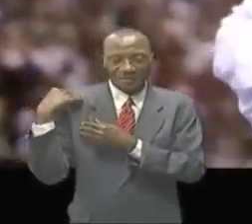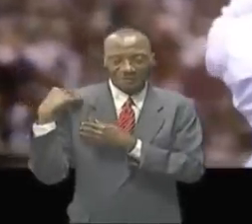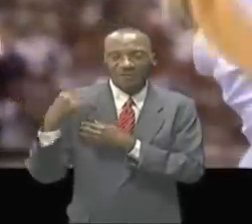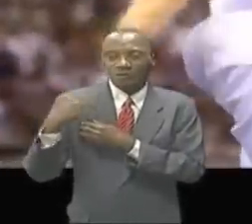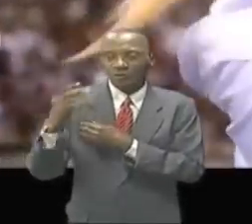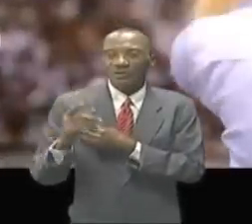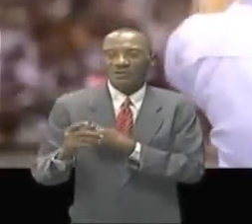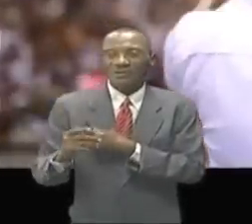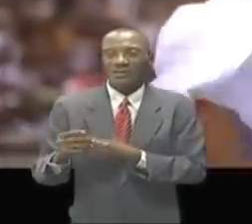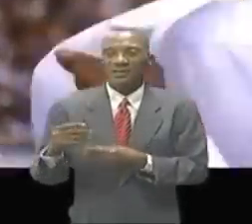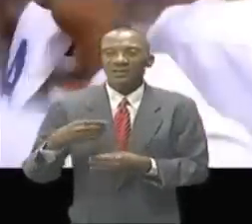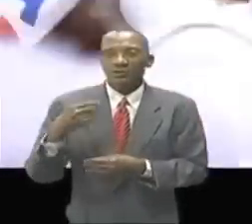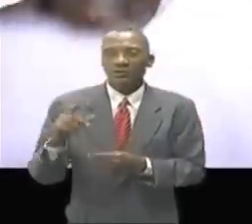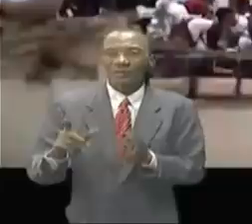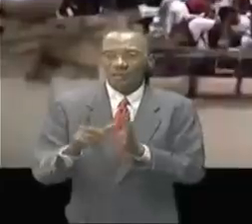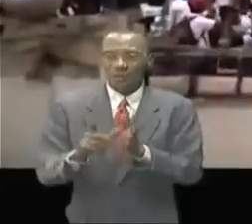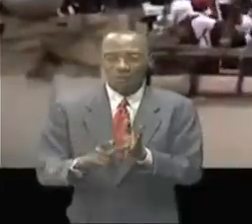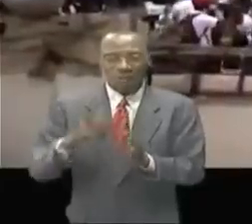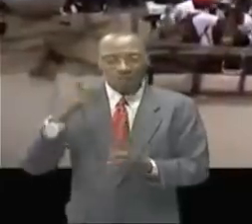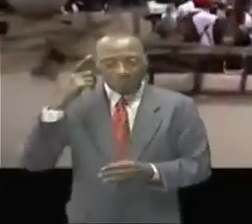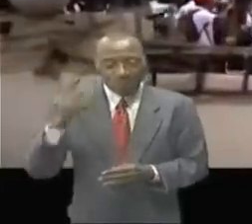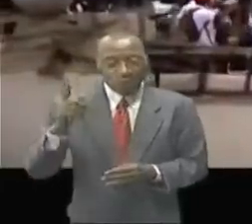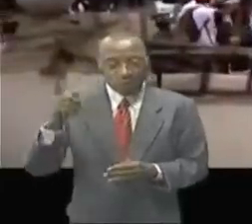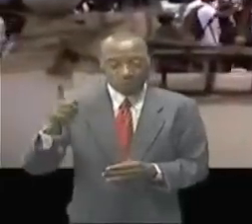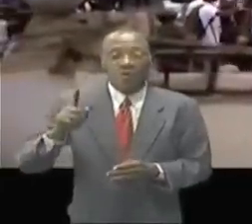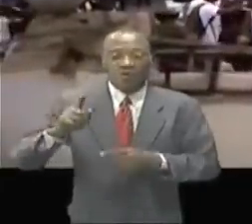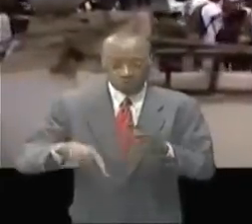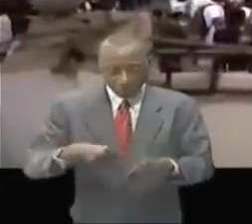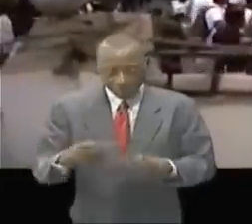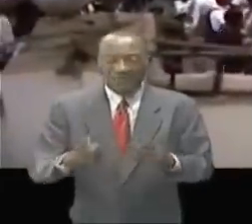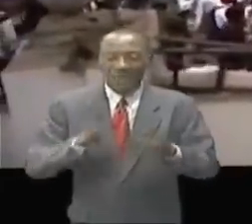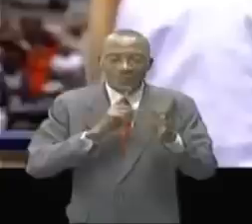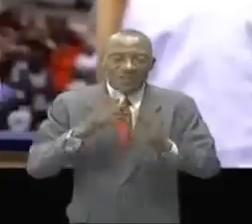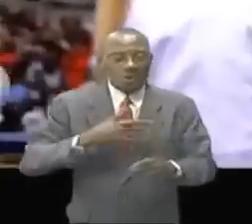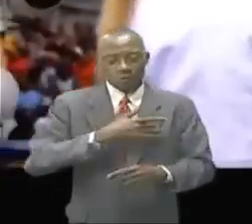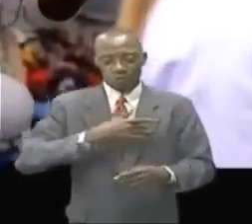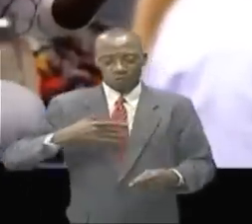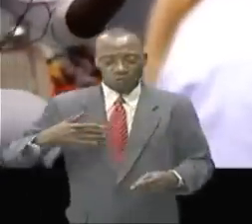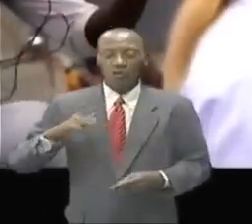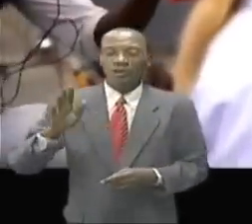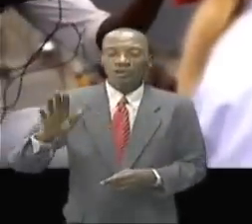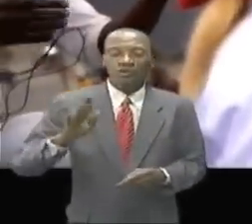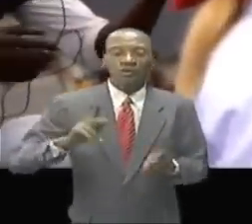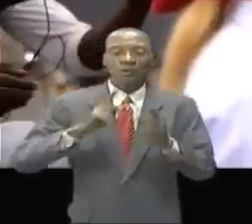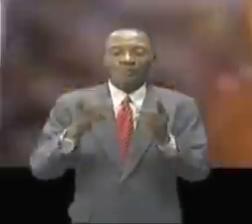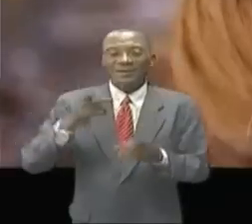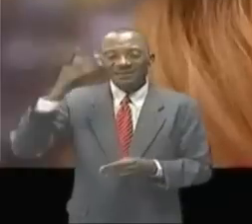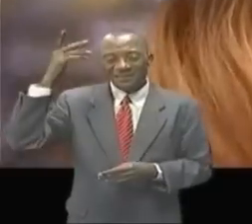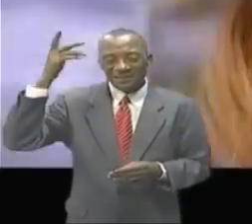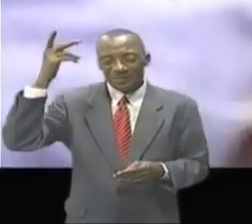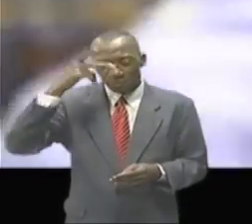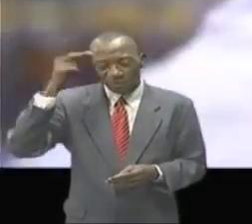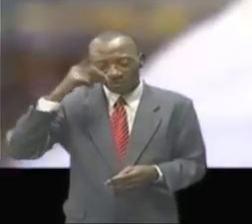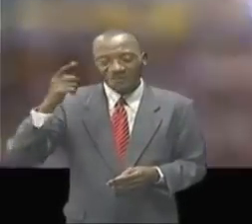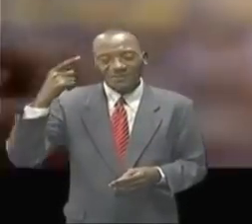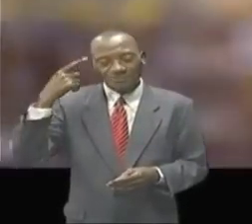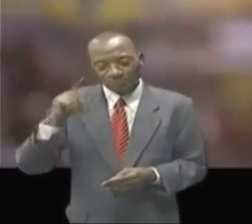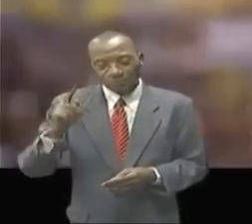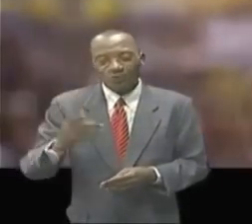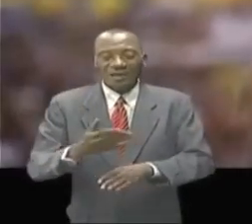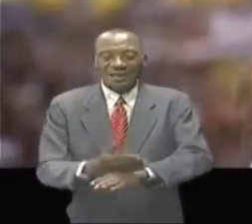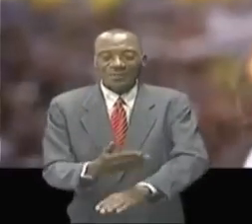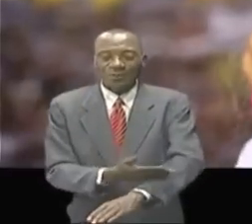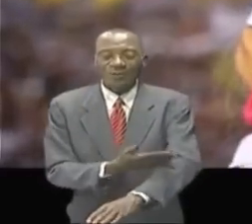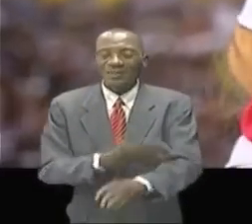parti visionnaire, parce que l'ACP c'est un parti socialiste, aussi pour les progressistes. Moi, en tant que Congolais, j'aime la progression de mon pays, je